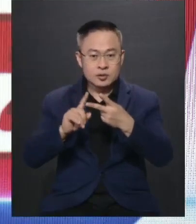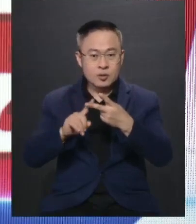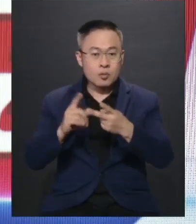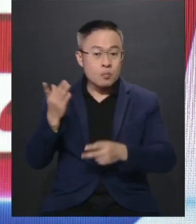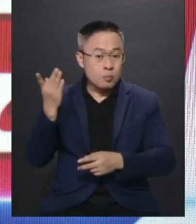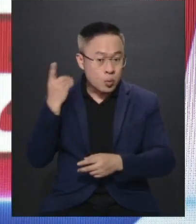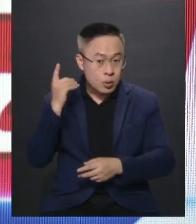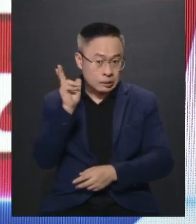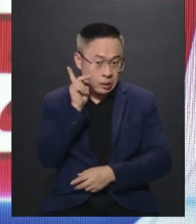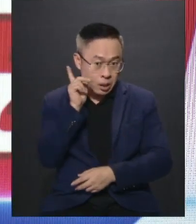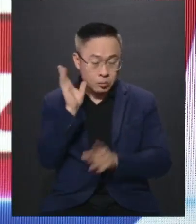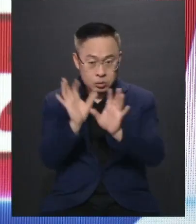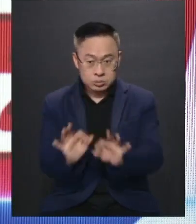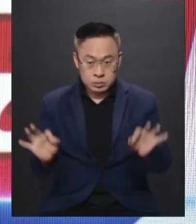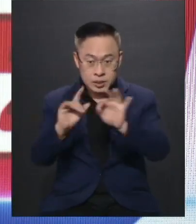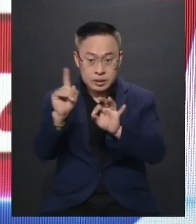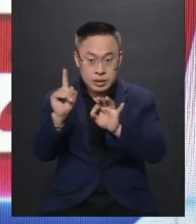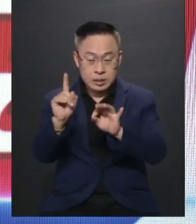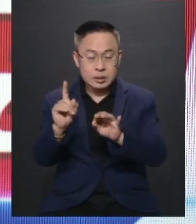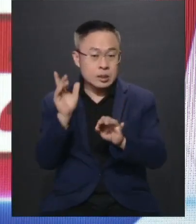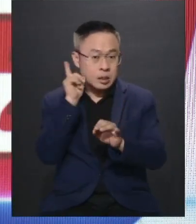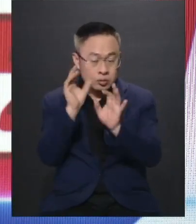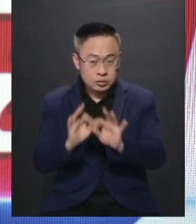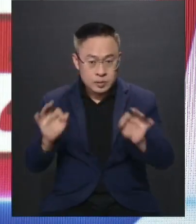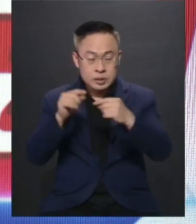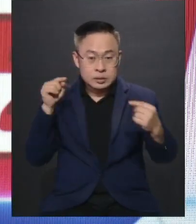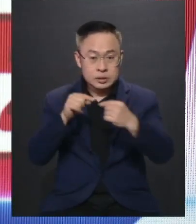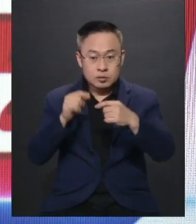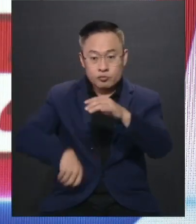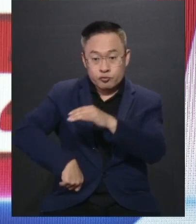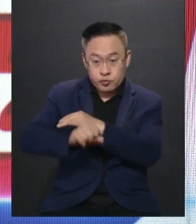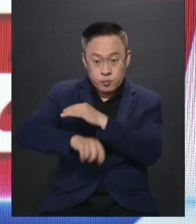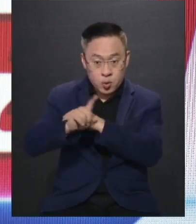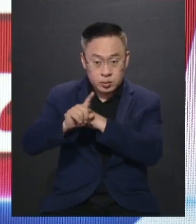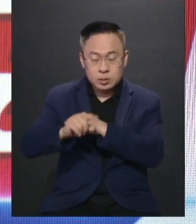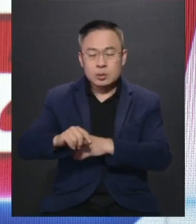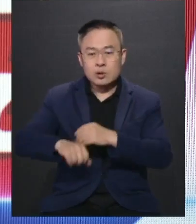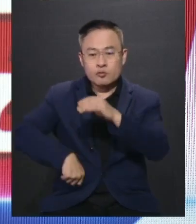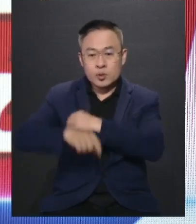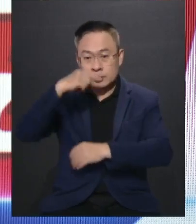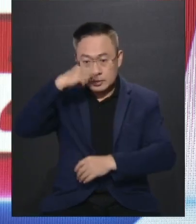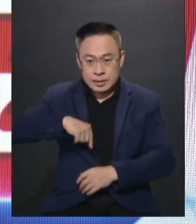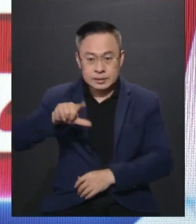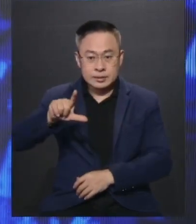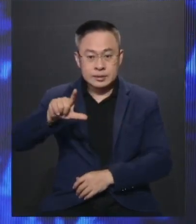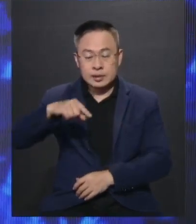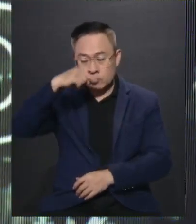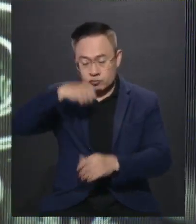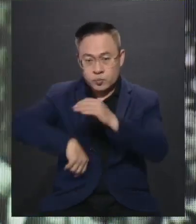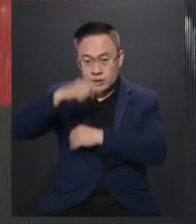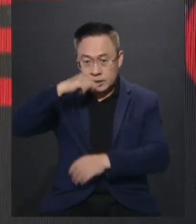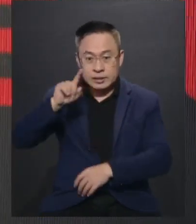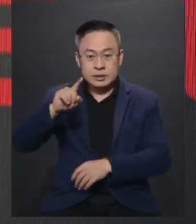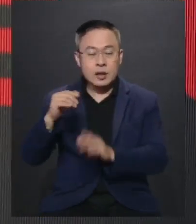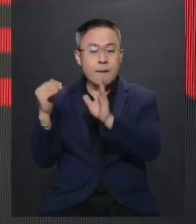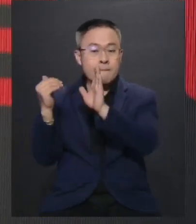นี่มีข่าวหนึ่งใหญ่มากๆแล้วกระทบกระเทือนถึงทีมฟุตบอลทีมหนึ่งในไทยลีกเขาว่ากันว่าเป็นทีมดัง